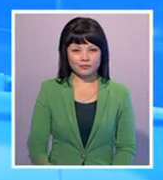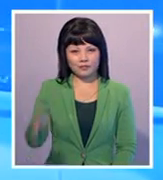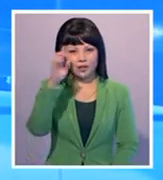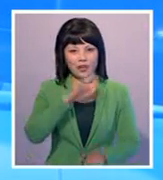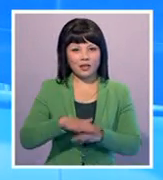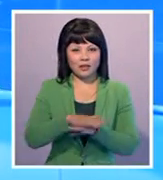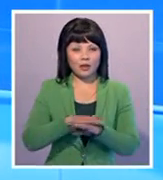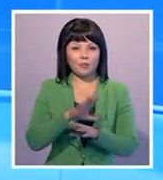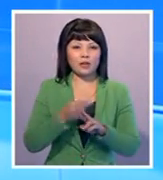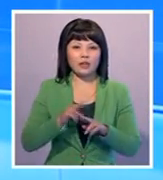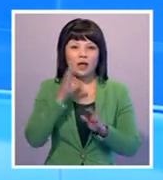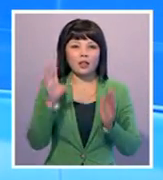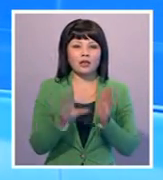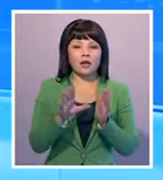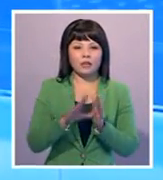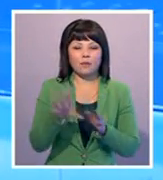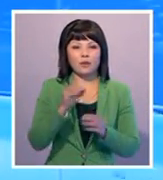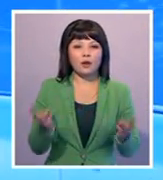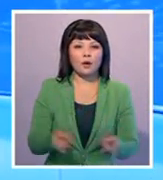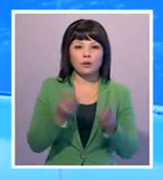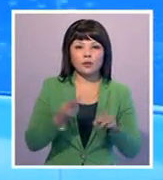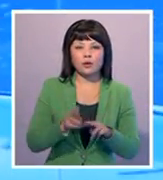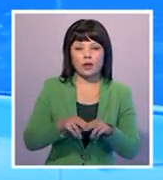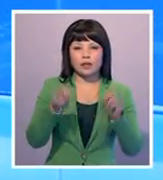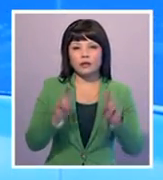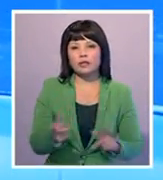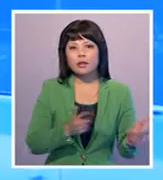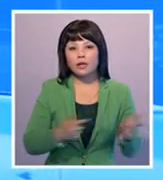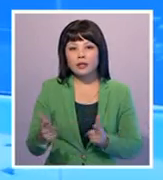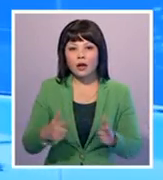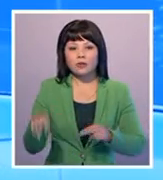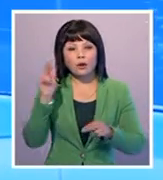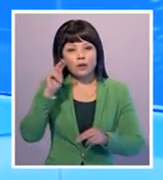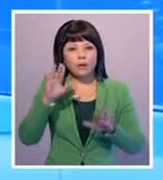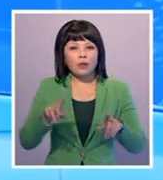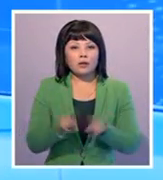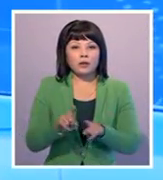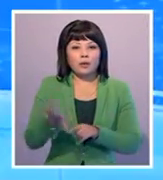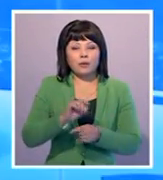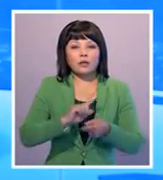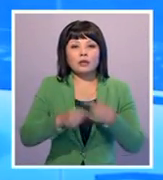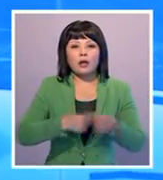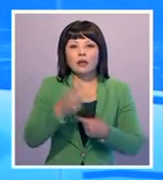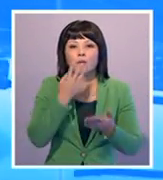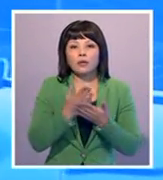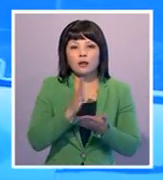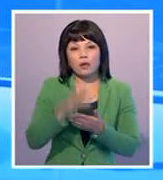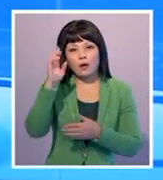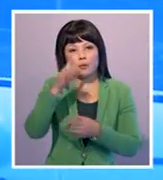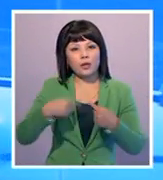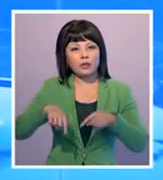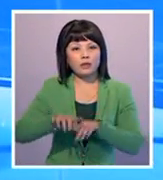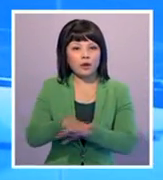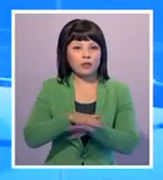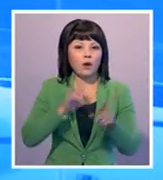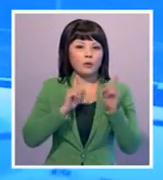Еліміздің отын энергетика саласына маман даярлауға арналған республикалық кәсіби оқу орталығы нағыз сақалды құрылысқа айналды. Үкіметтің кеңейтілген